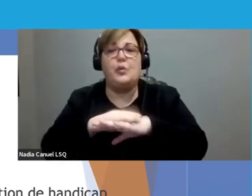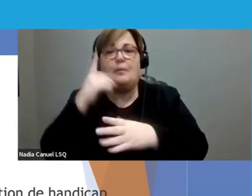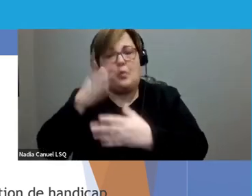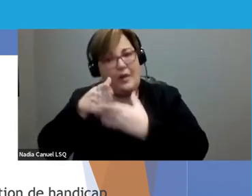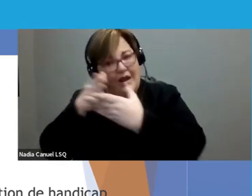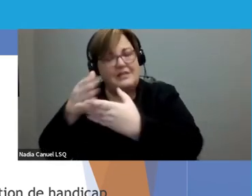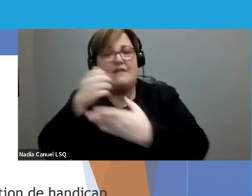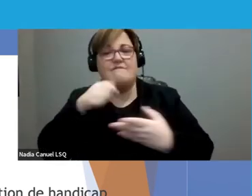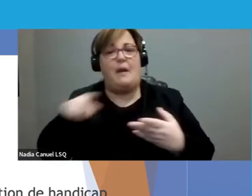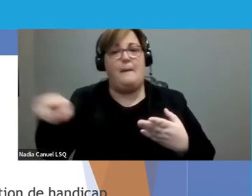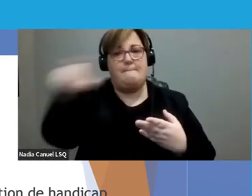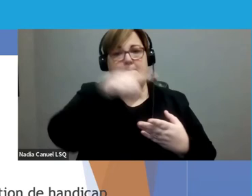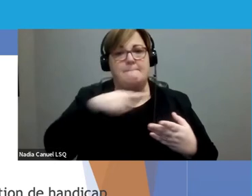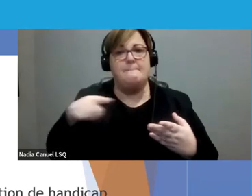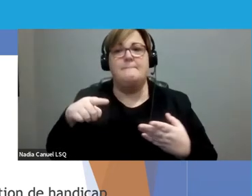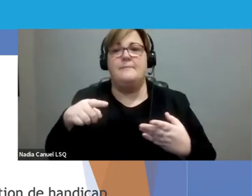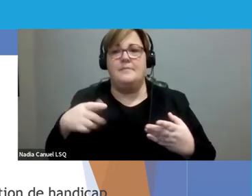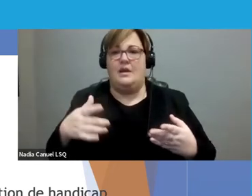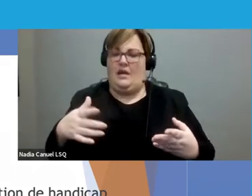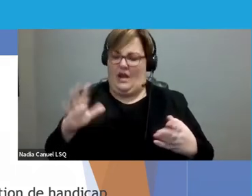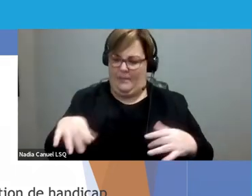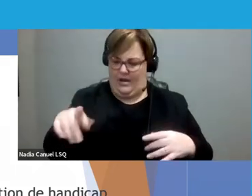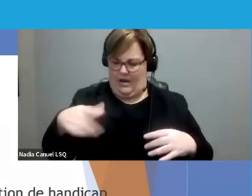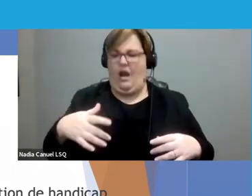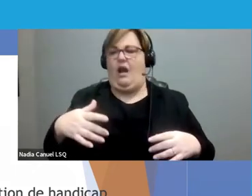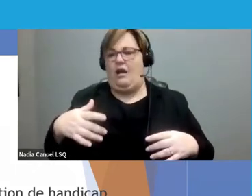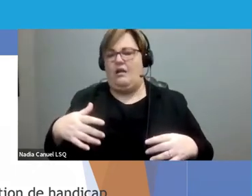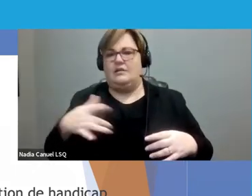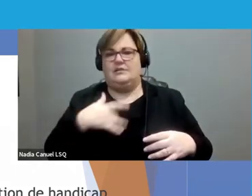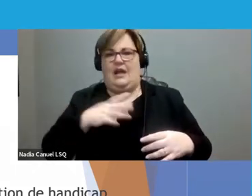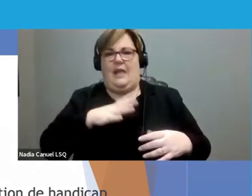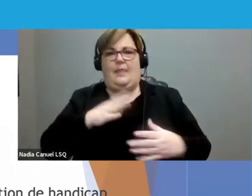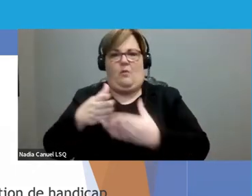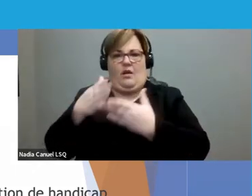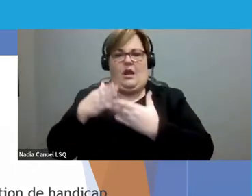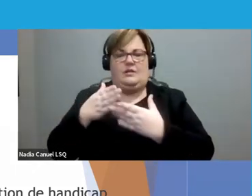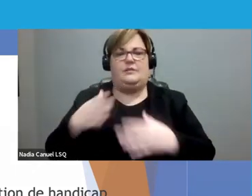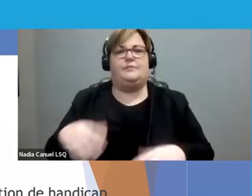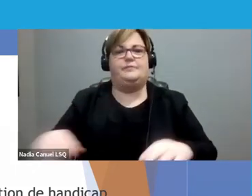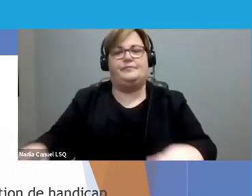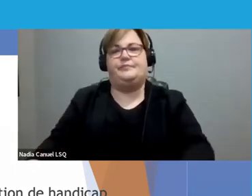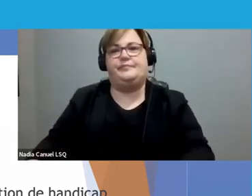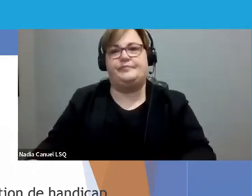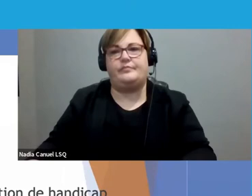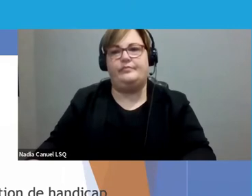les femmes à se sortir des situations qu'elles vivent actuellement.